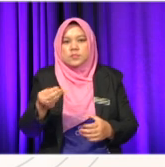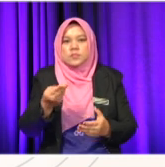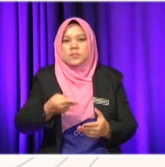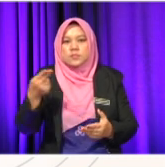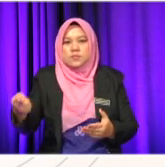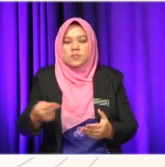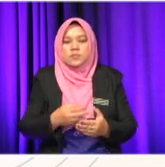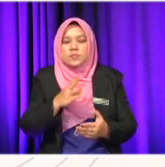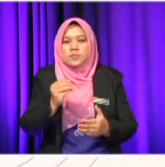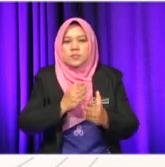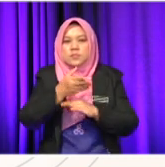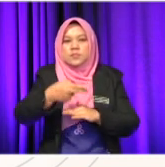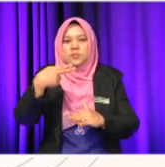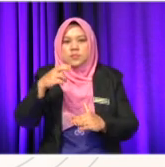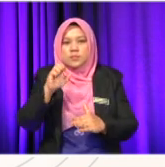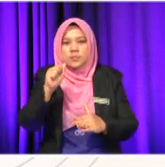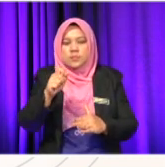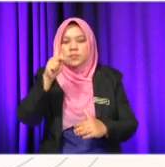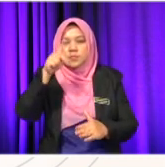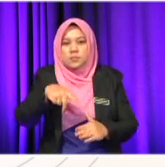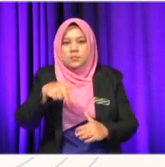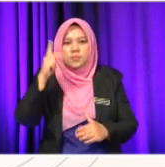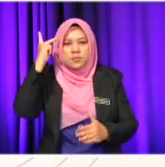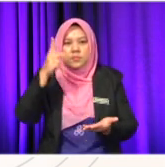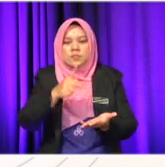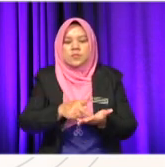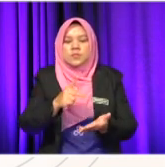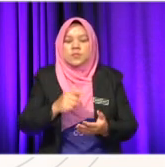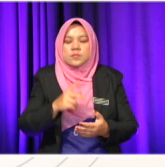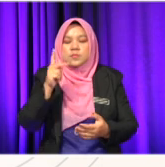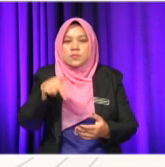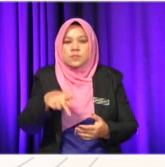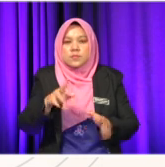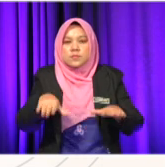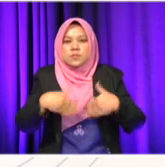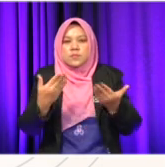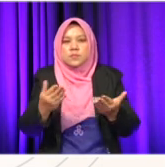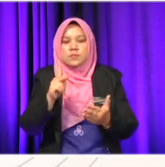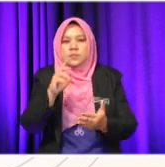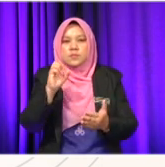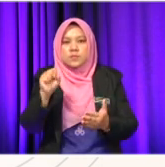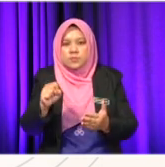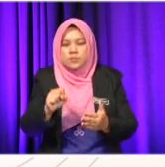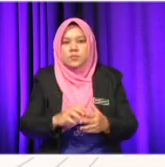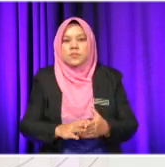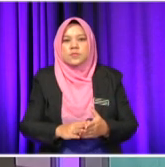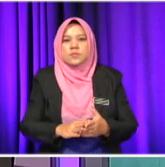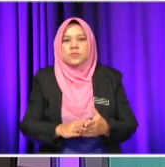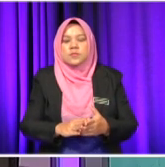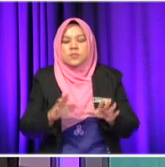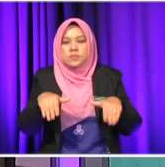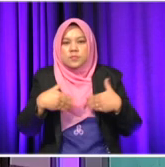Jadi murid-murid ini kenapa sih peralatan tuh macam mana dan